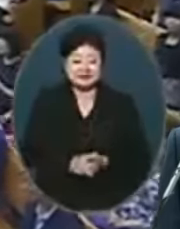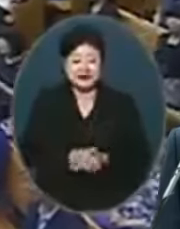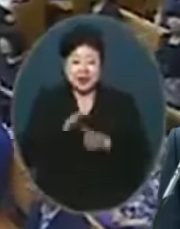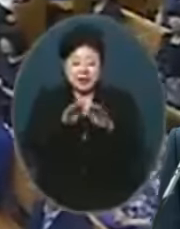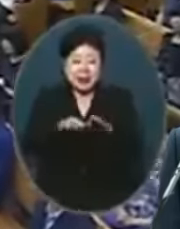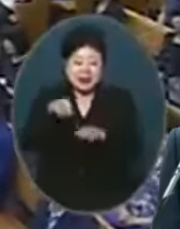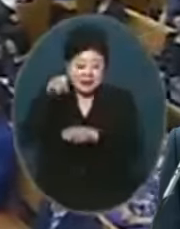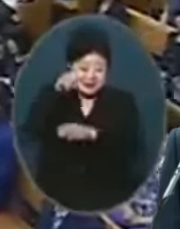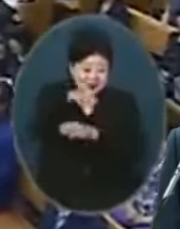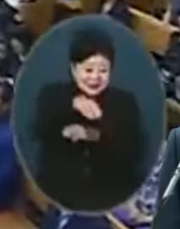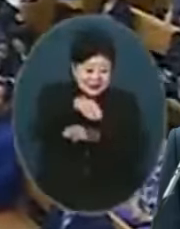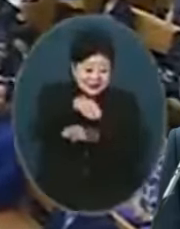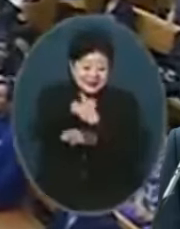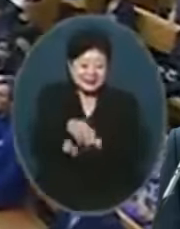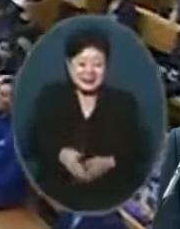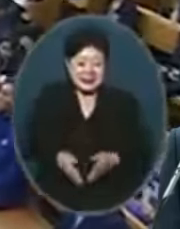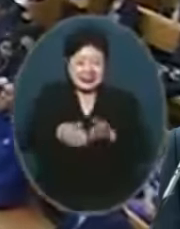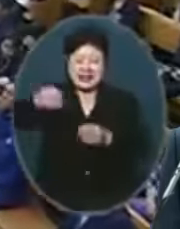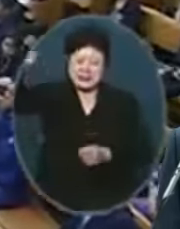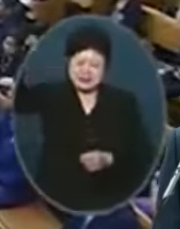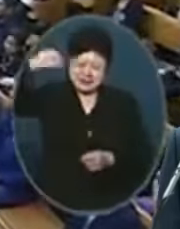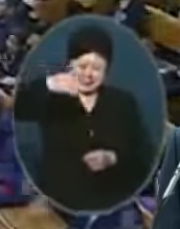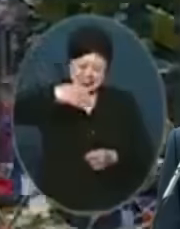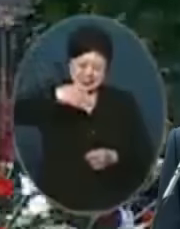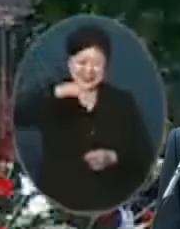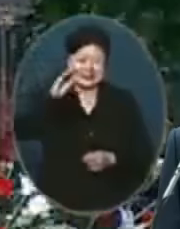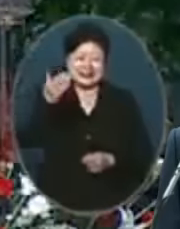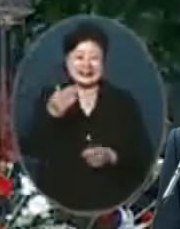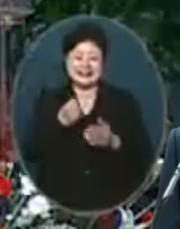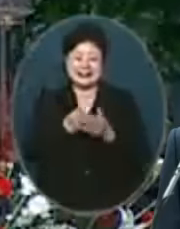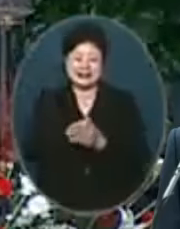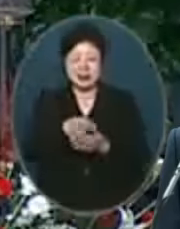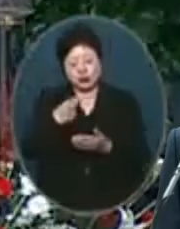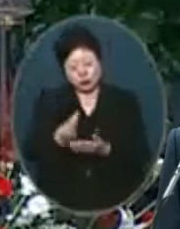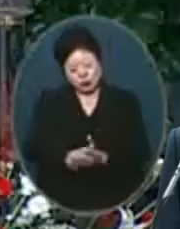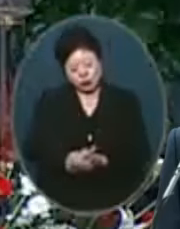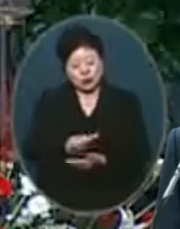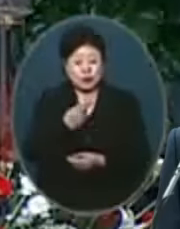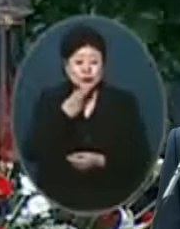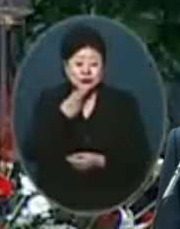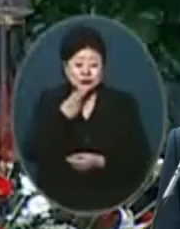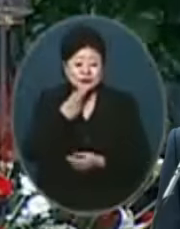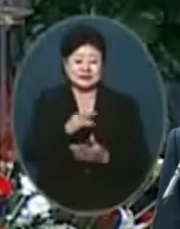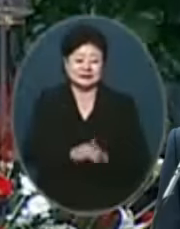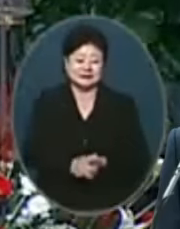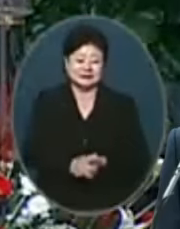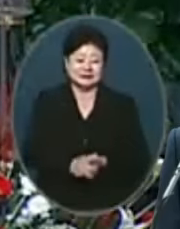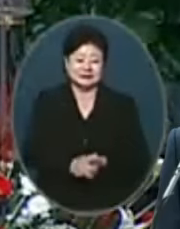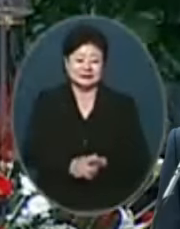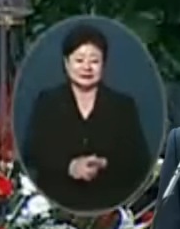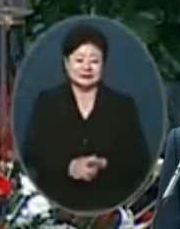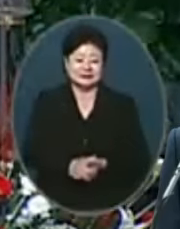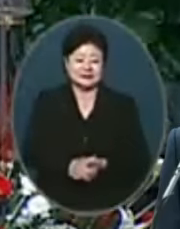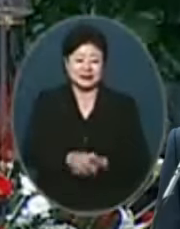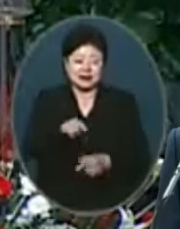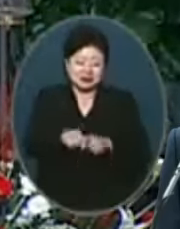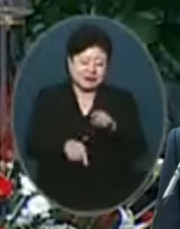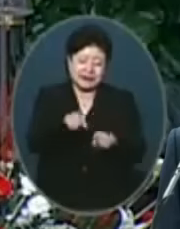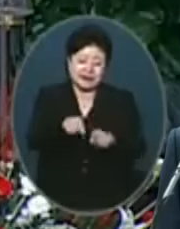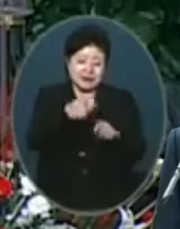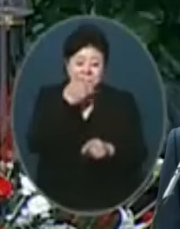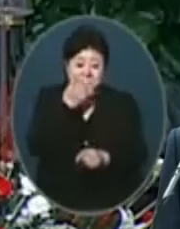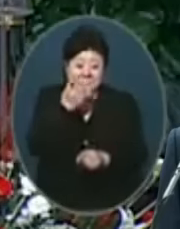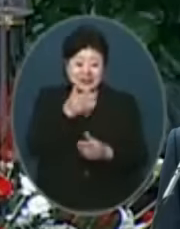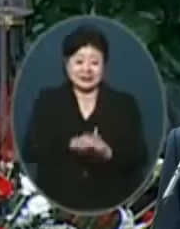발의 등이 되고 길의 빛이 되니 넘어지지 아니하고 앞을 보고 나갈 수가 있는